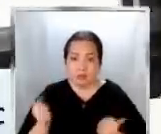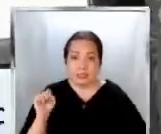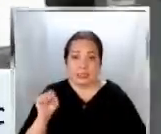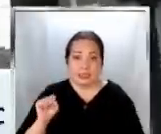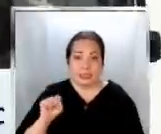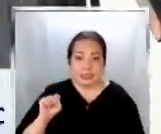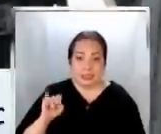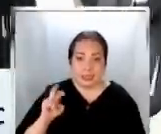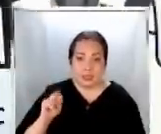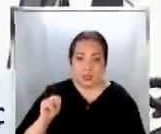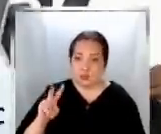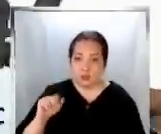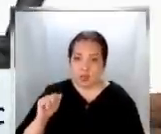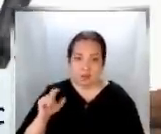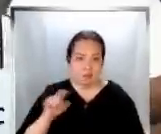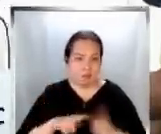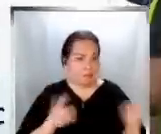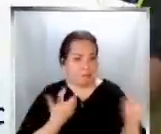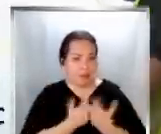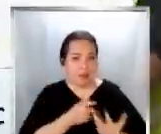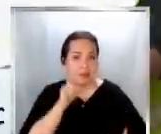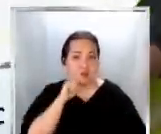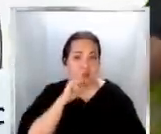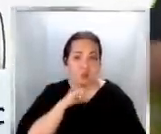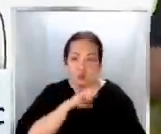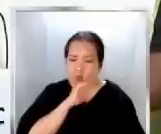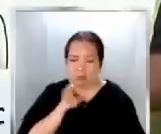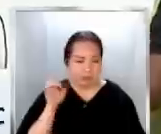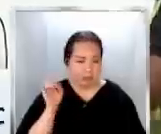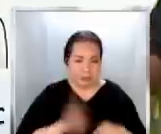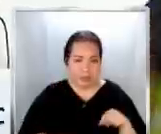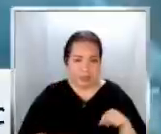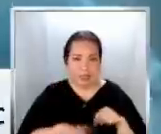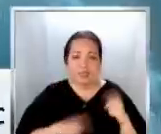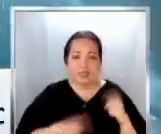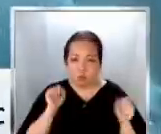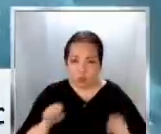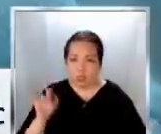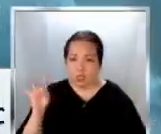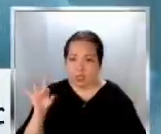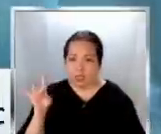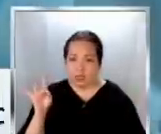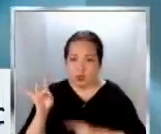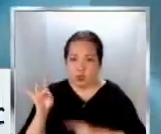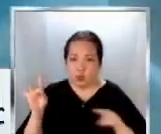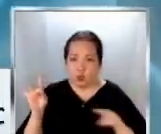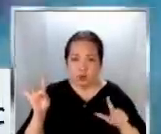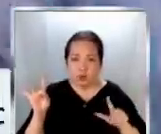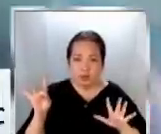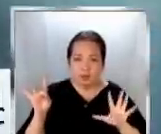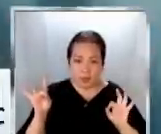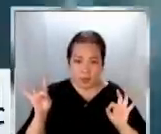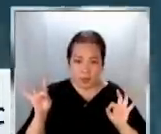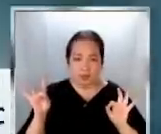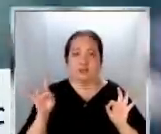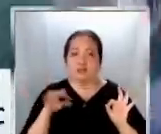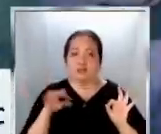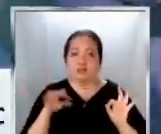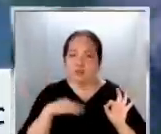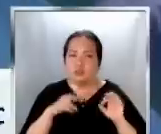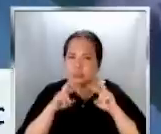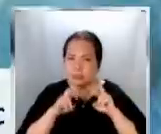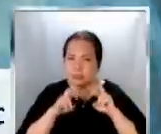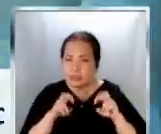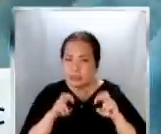maibigay sa mga senior citizens dahil para lang ito sa 18 to 59 years old. Nagsasagawa na ng clinical trial ang Sinovac sa